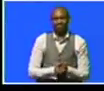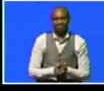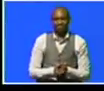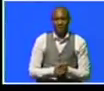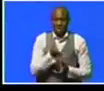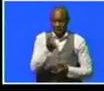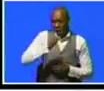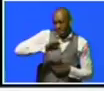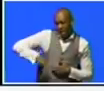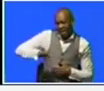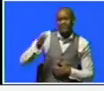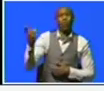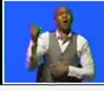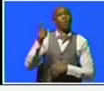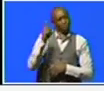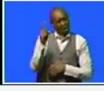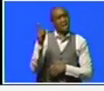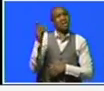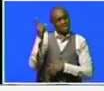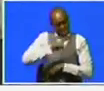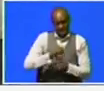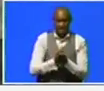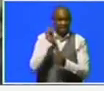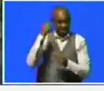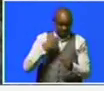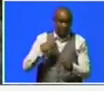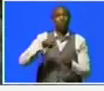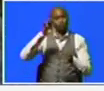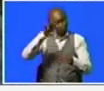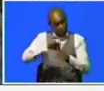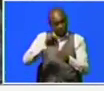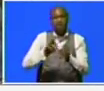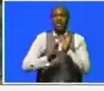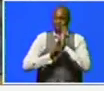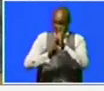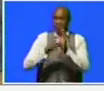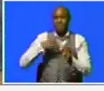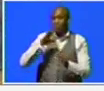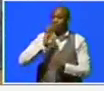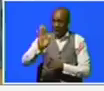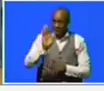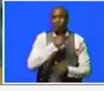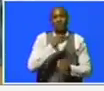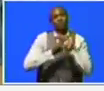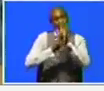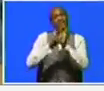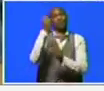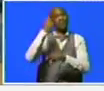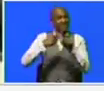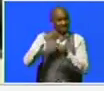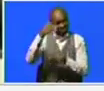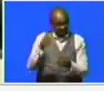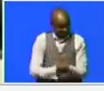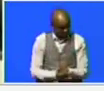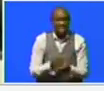Ikiwa imesalia tu siku moja kabla ya Wakenya kwenda debeni kuchagua wawakilishi wao kwa muda wa miaka mitano ijayo, na kila